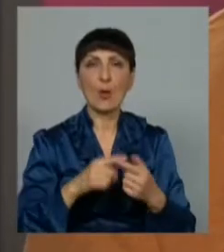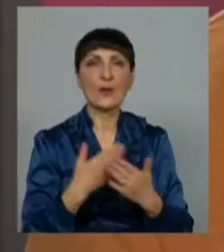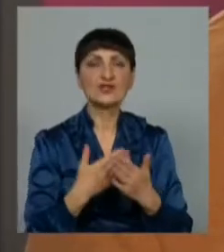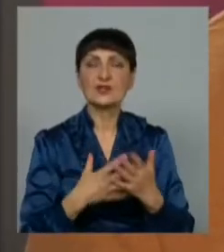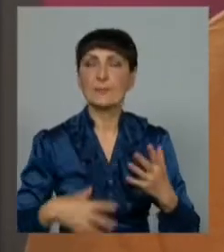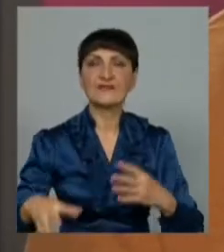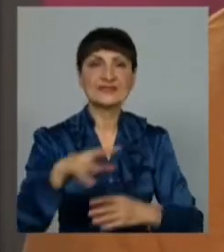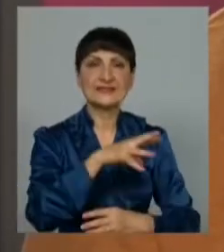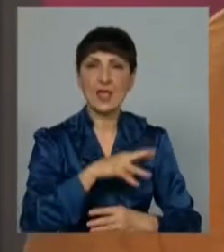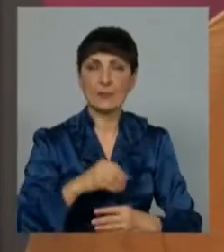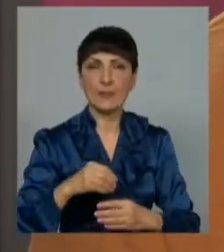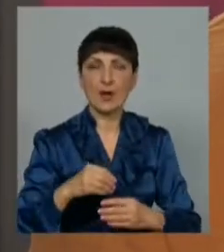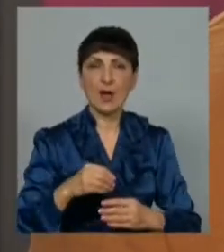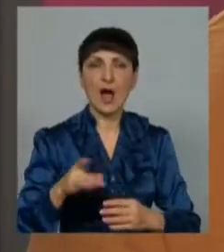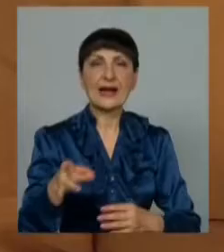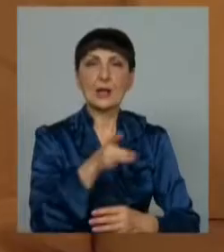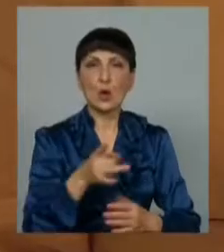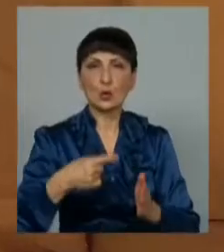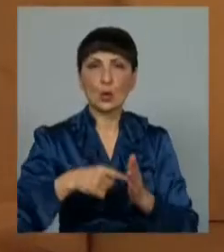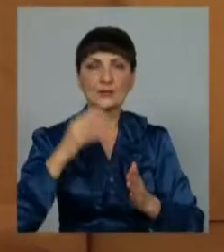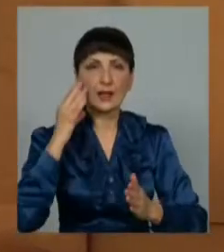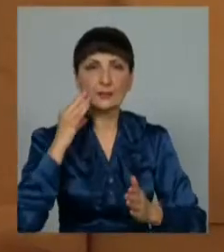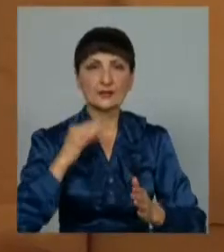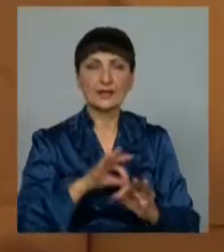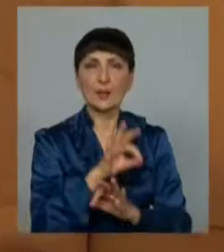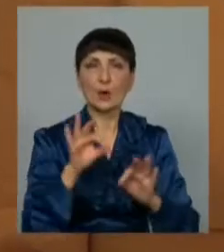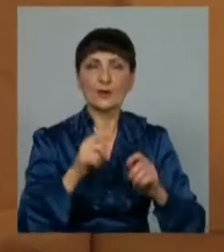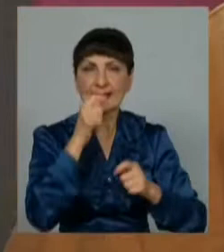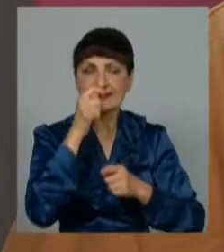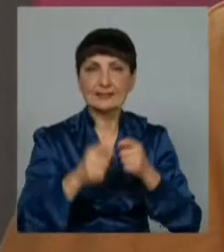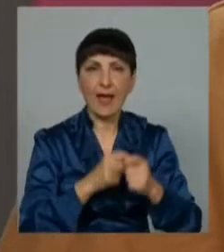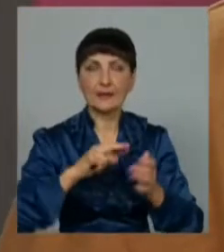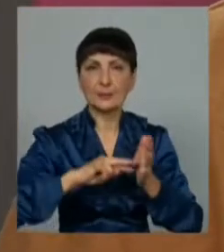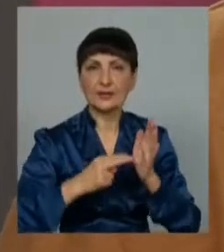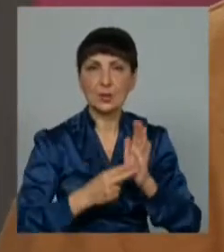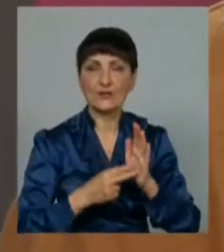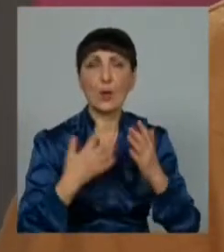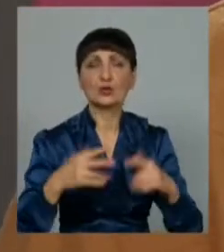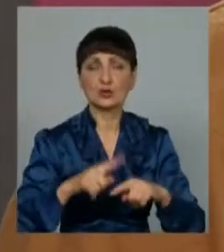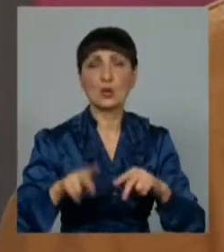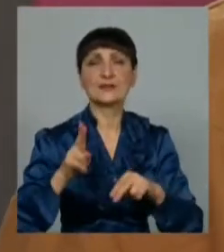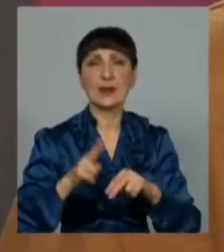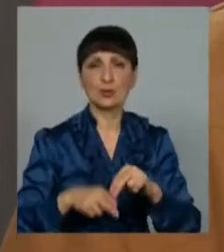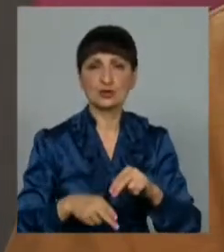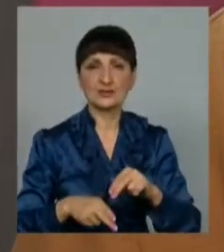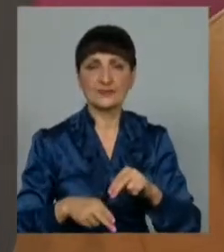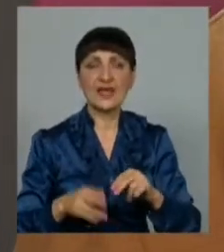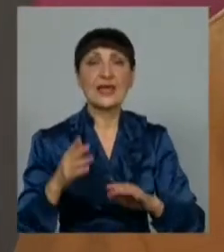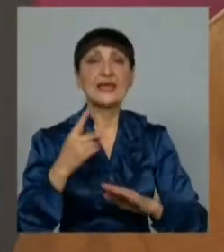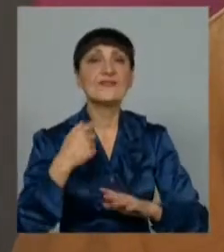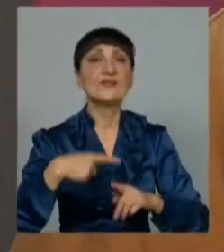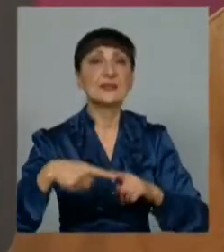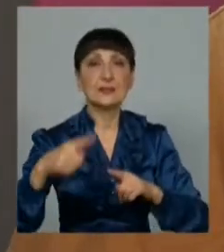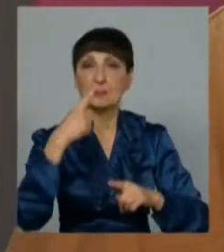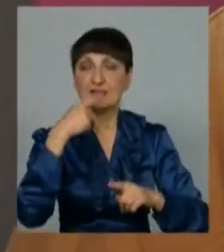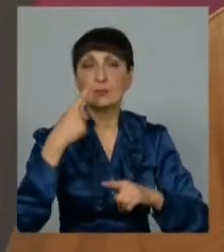всем административным районам города Алматы. Это проекты детальных планировок. Они идут уже к завершению, к логическому завершению. И в недалеком будущем,